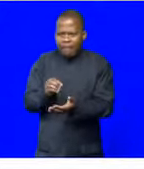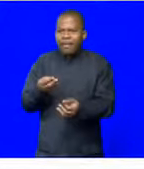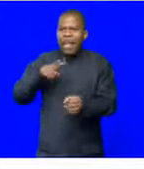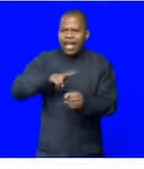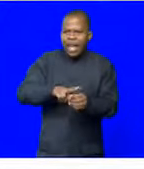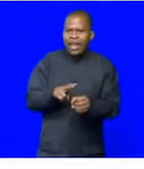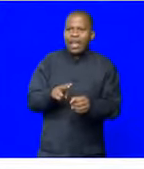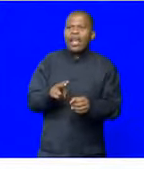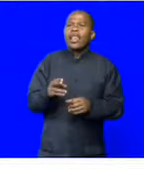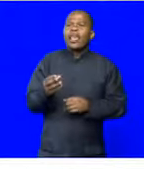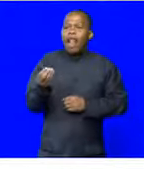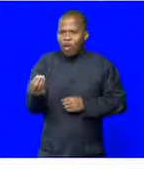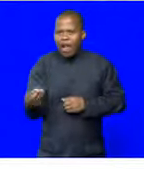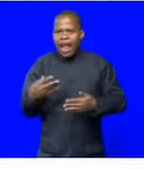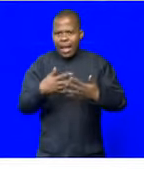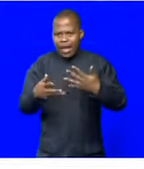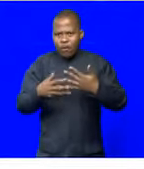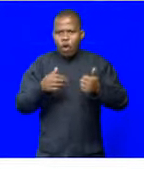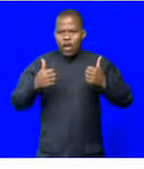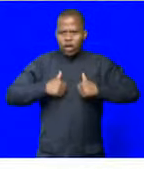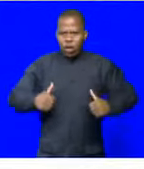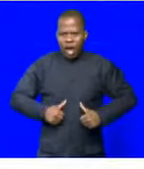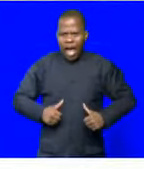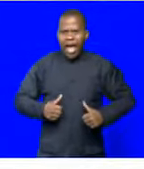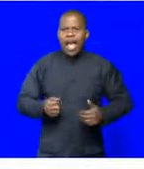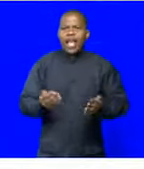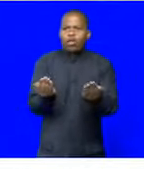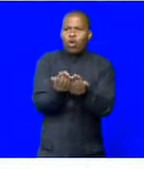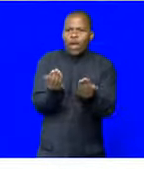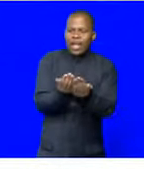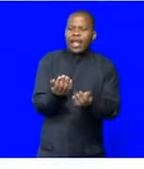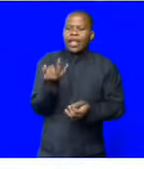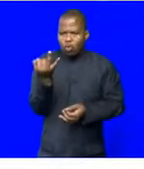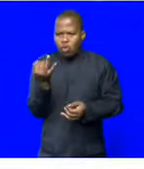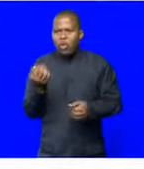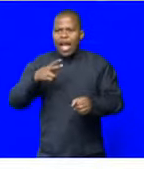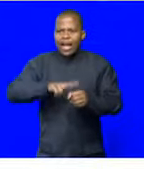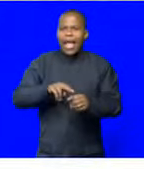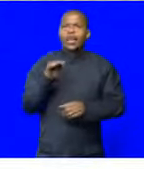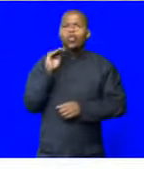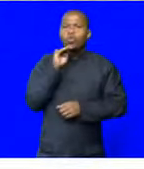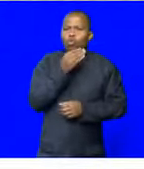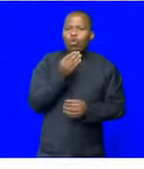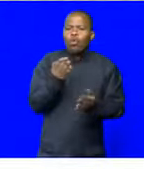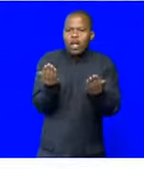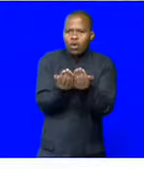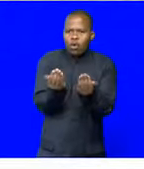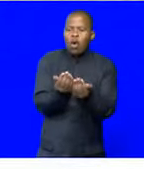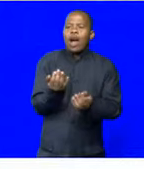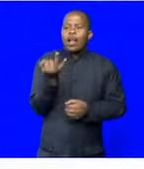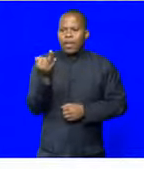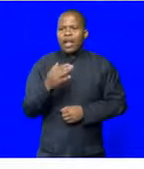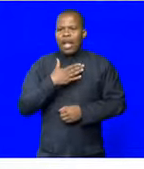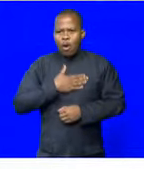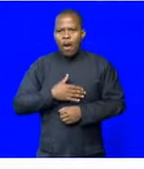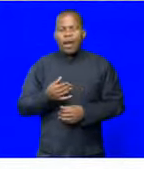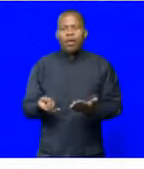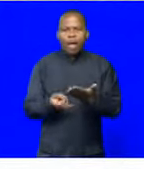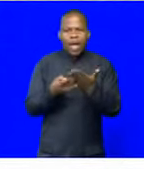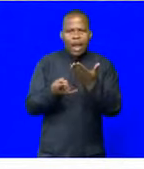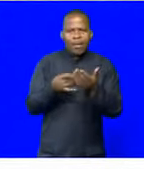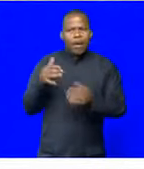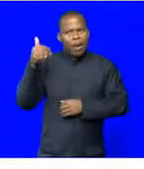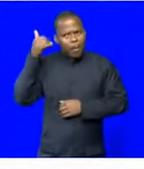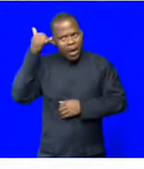nje tinform samtholela tinform letisha leting 2 kwaba ticathulo letting 2 tesikolwa labafise kwelekelela